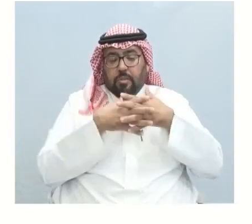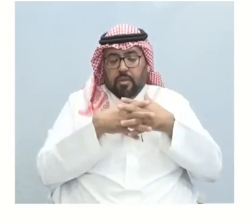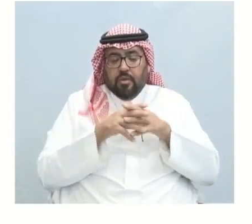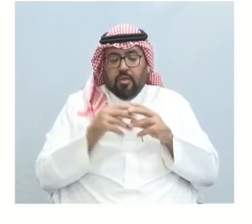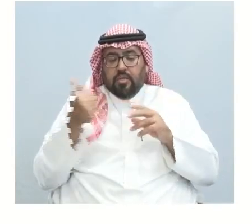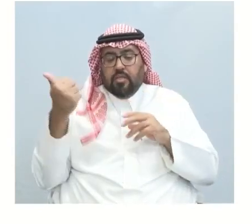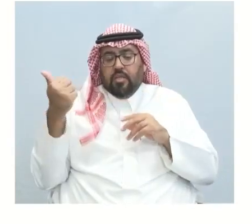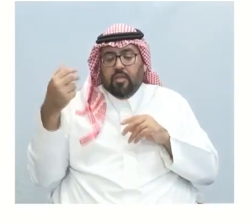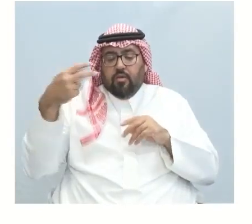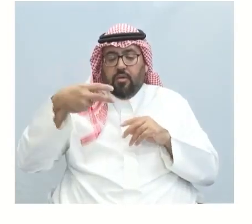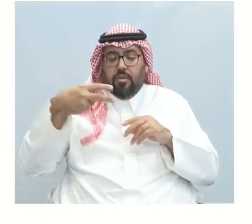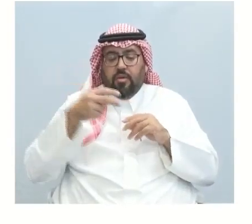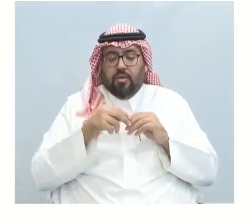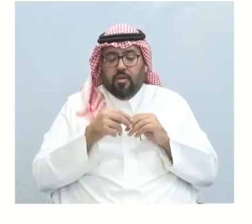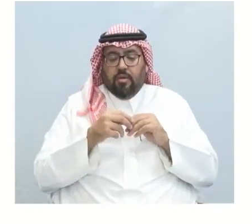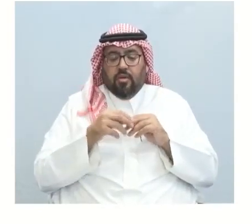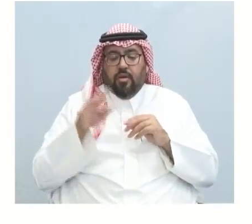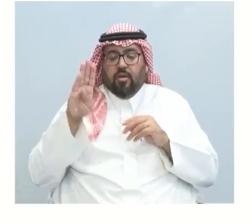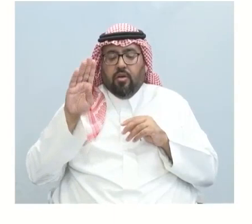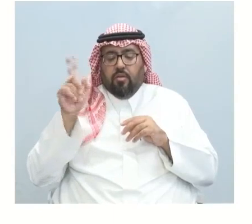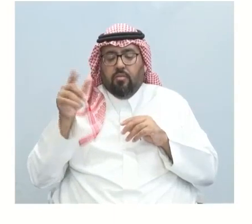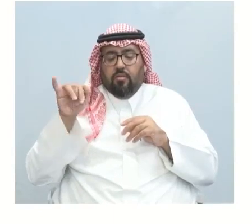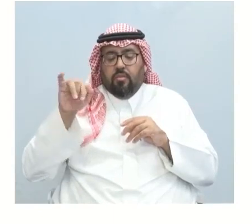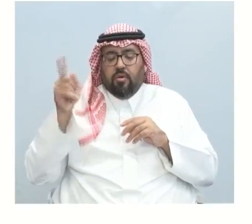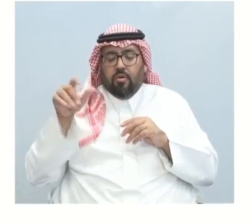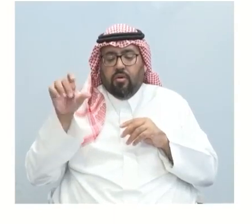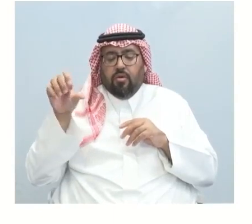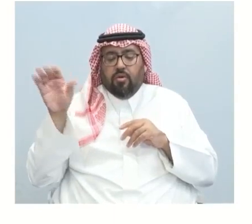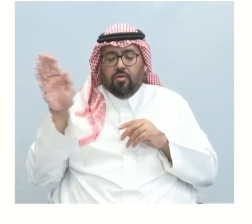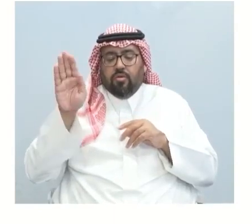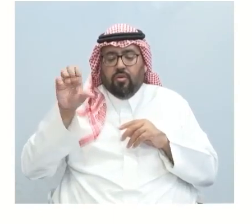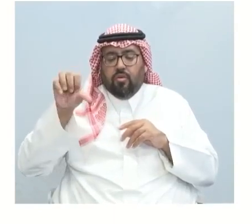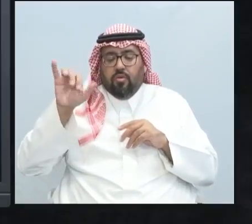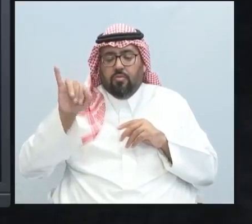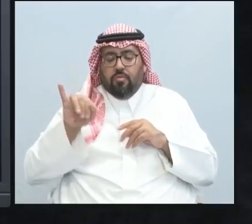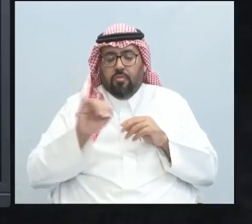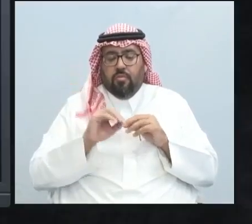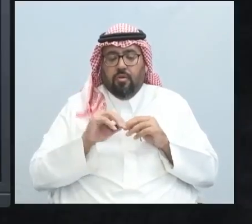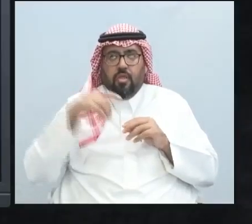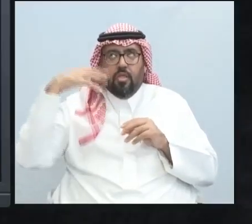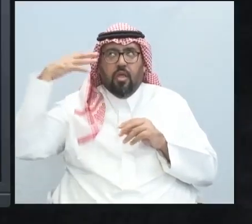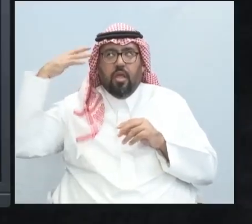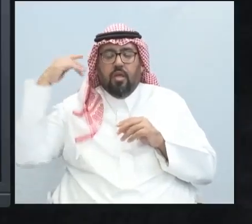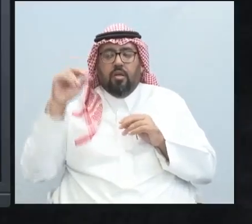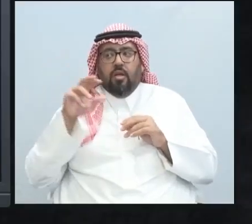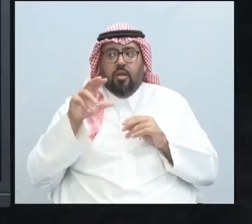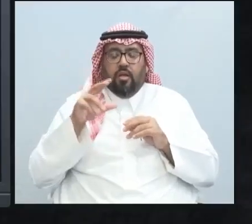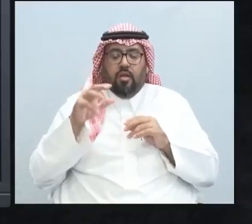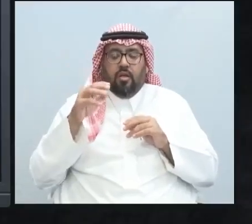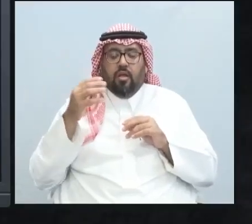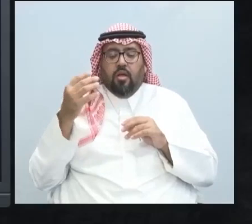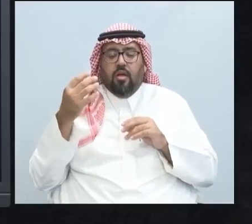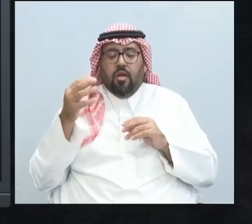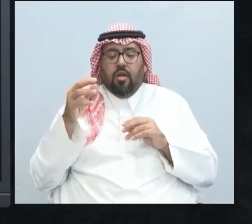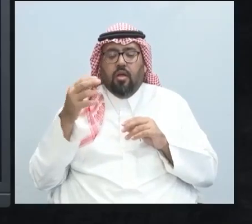عددها 46 كروموسوما ولعلكم تتذكرون في درسنا الماضي قد اتفقنا بانه لو تخيلنا ان الحيوان المنوي 46